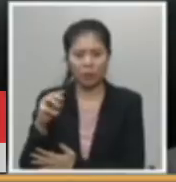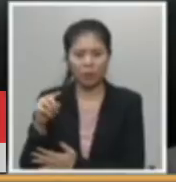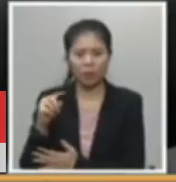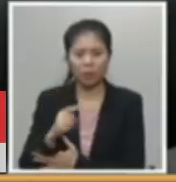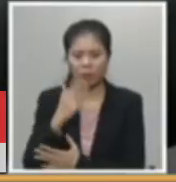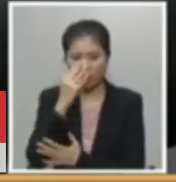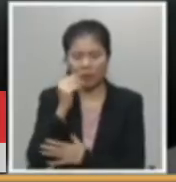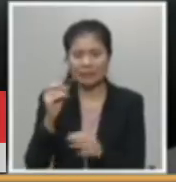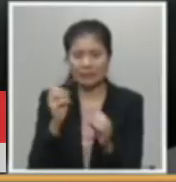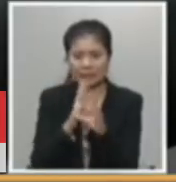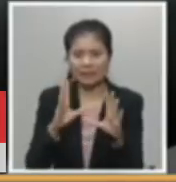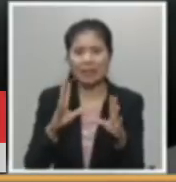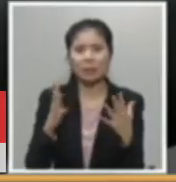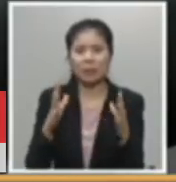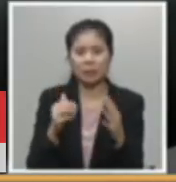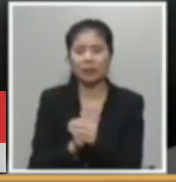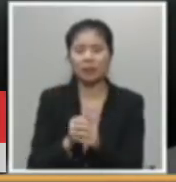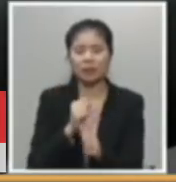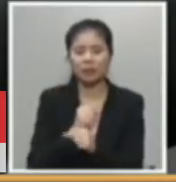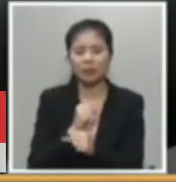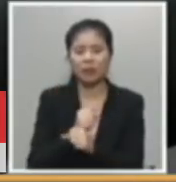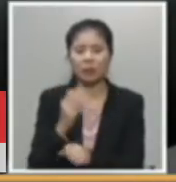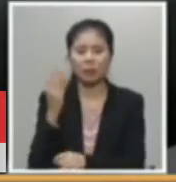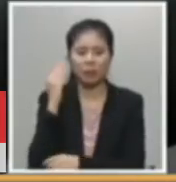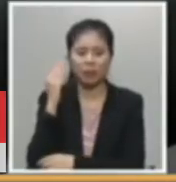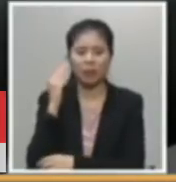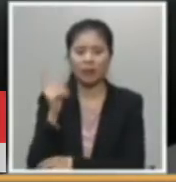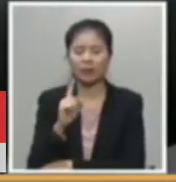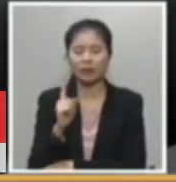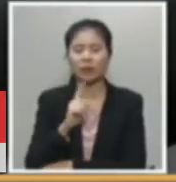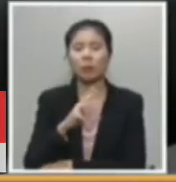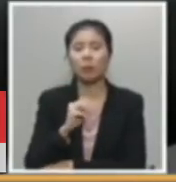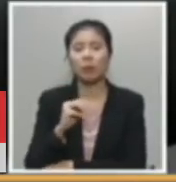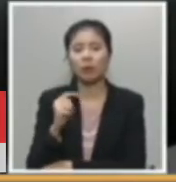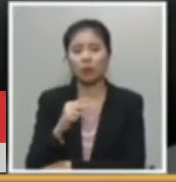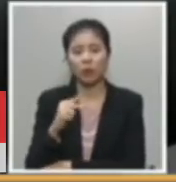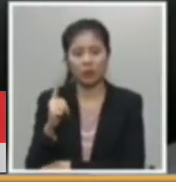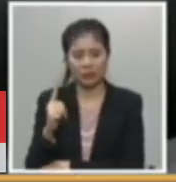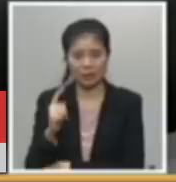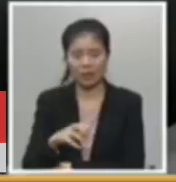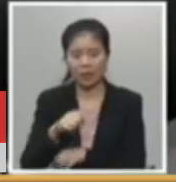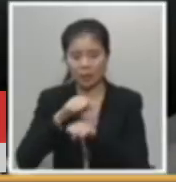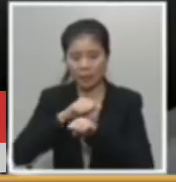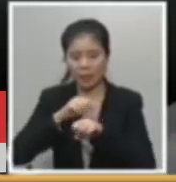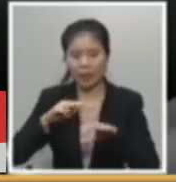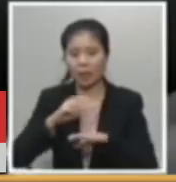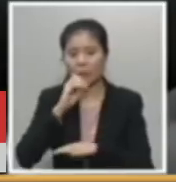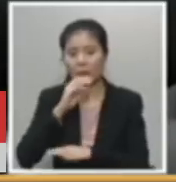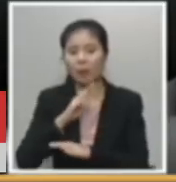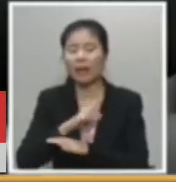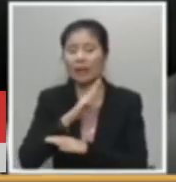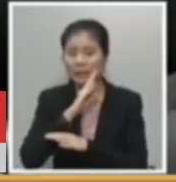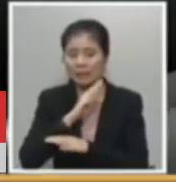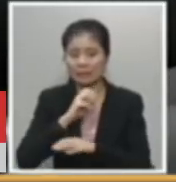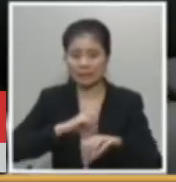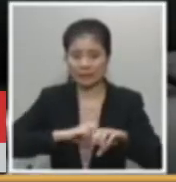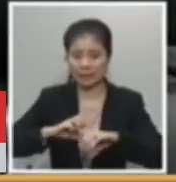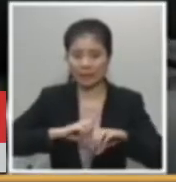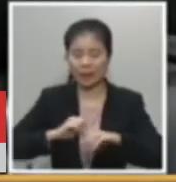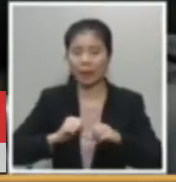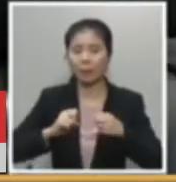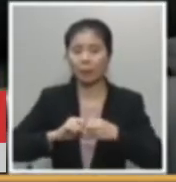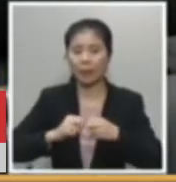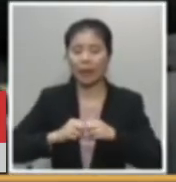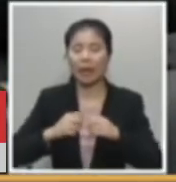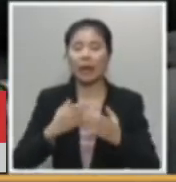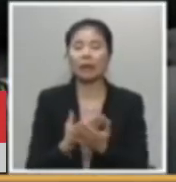ไม่โปร่งใสนะครับแล้วเมื่อวานนี้เนี่ยท่านมท.1ท่านก็ประกาศครับบอกว่าท่านจะจัดการกับปัญหา